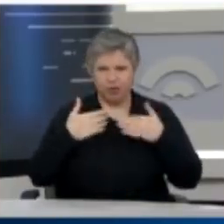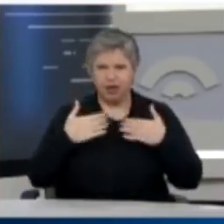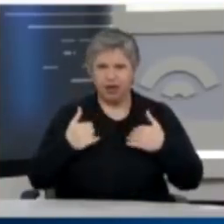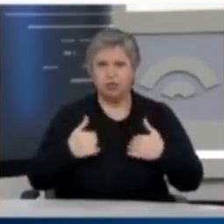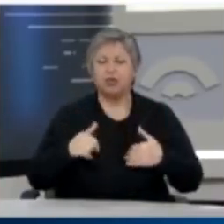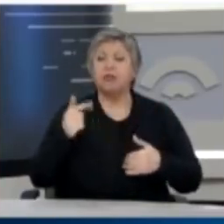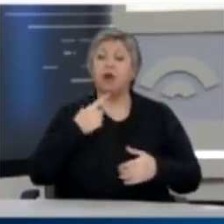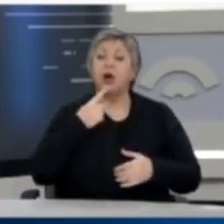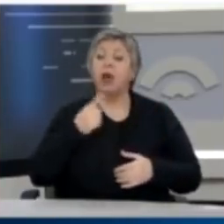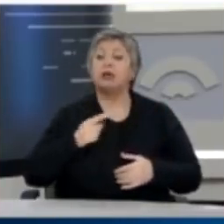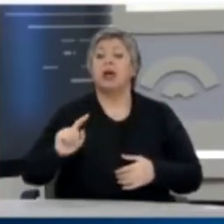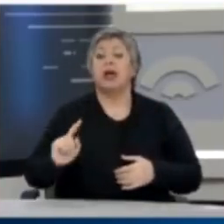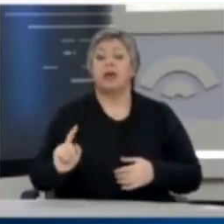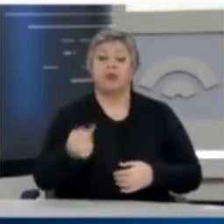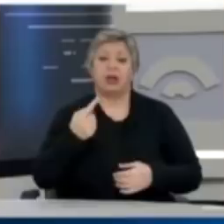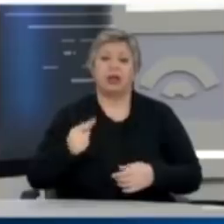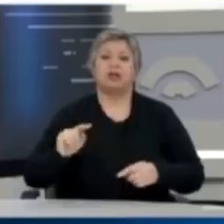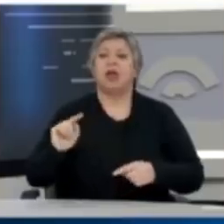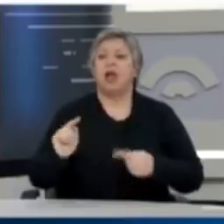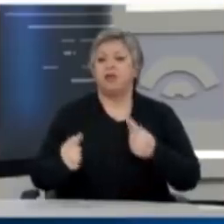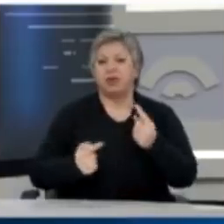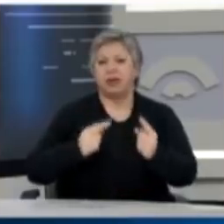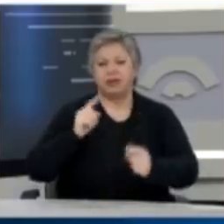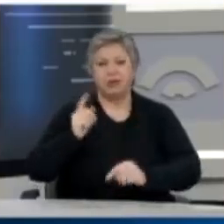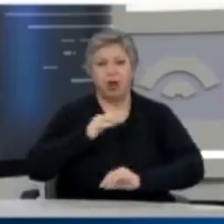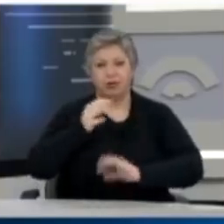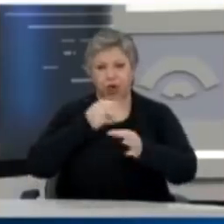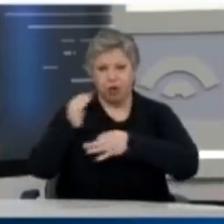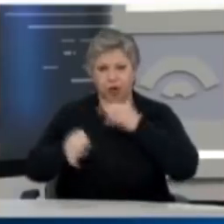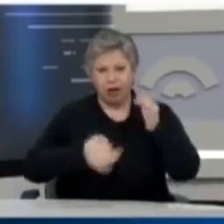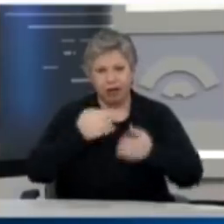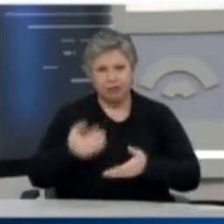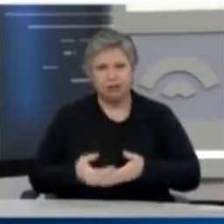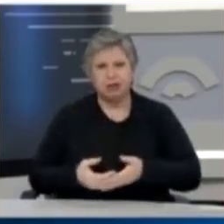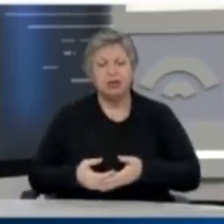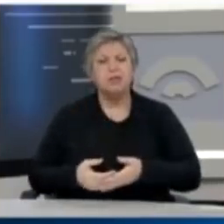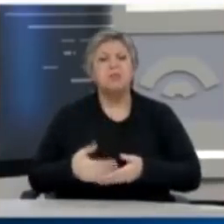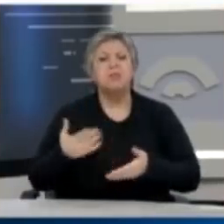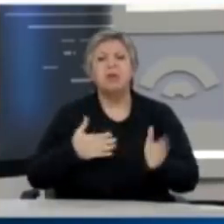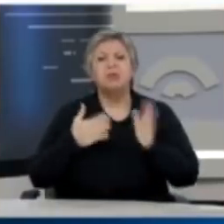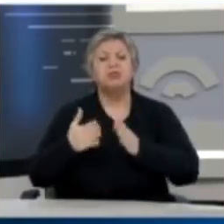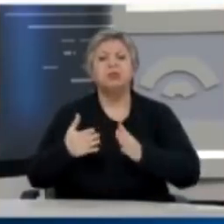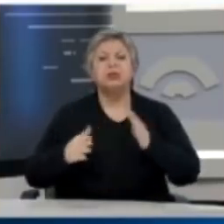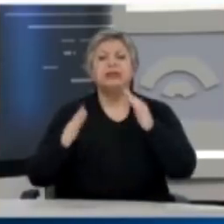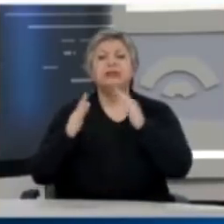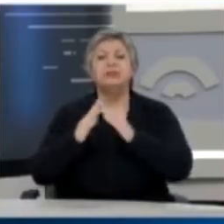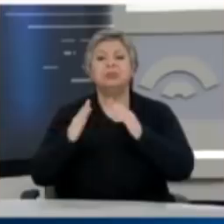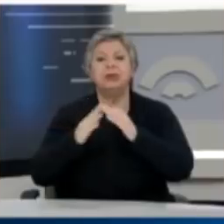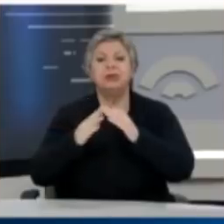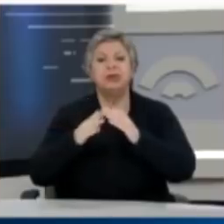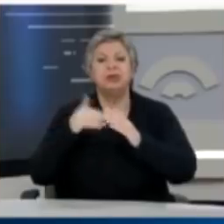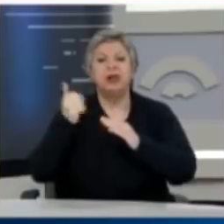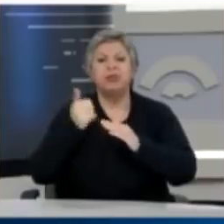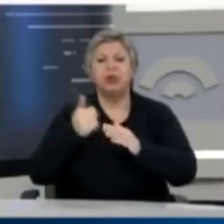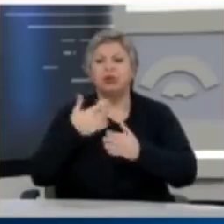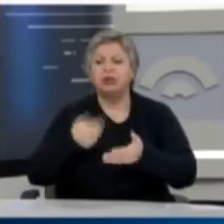ευκαιρίες και όλο ευκαιρίες τους μιλάτε όλοι σας. Για να υπερασπιστεί το δικαίωμα στη στέγη, η Νέα Δημοκρατία έβαλε τον ένφια